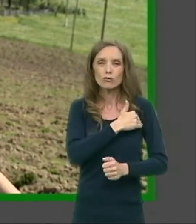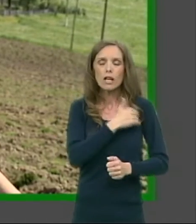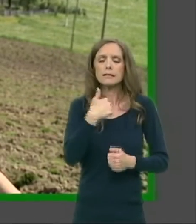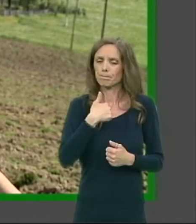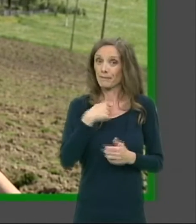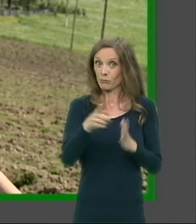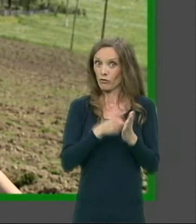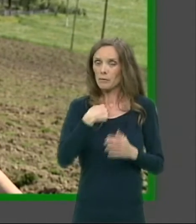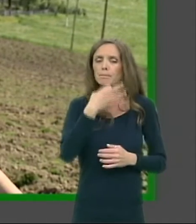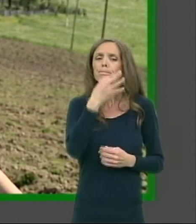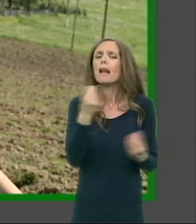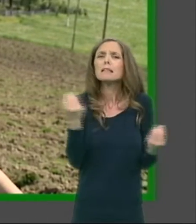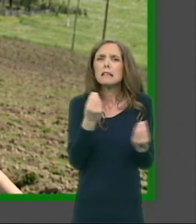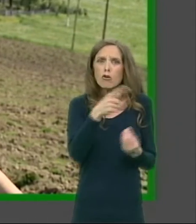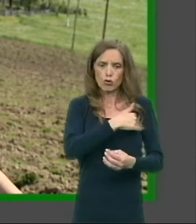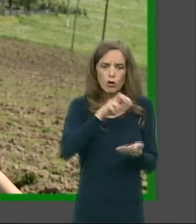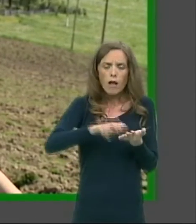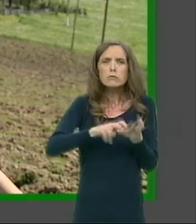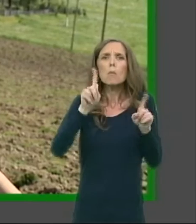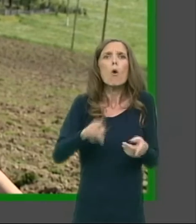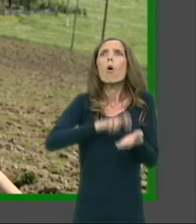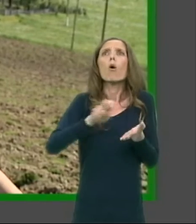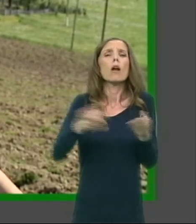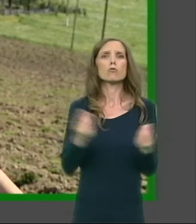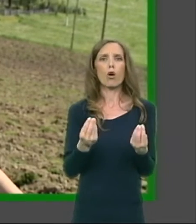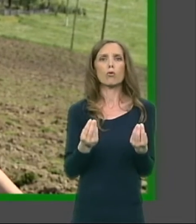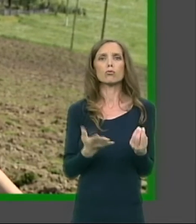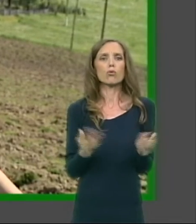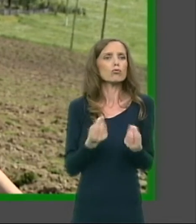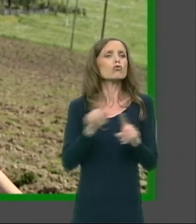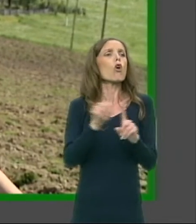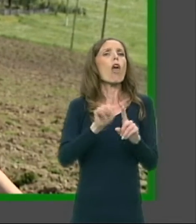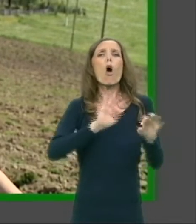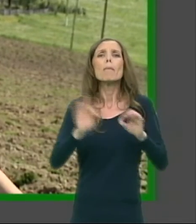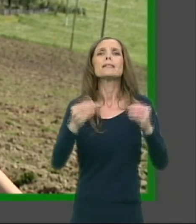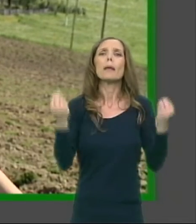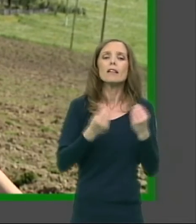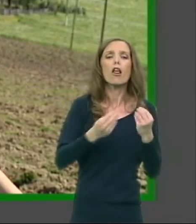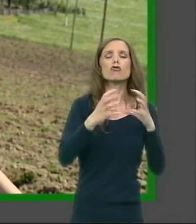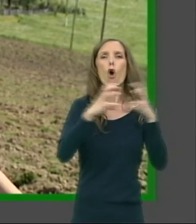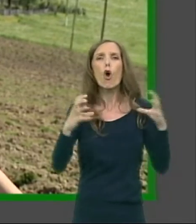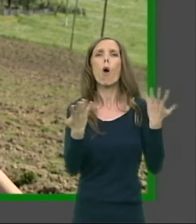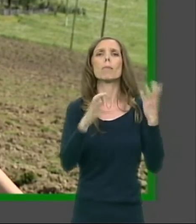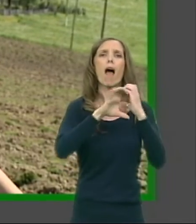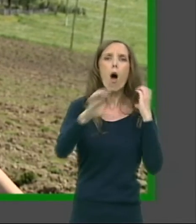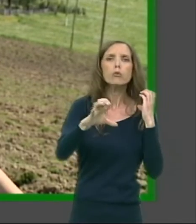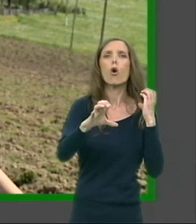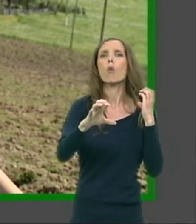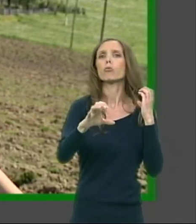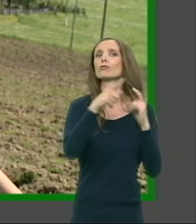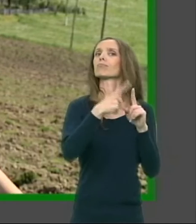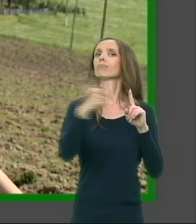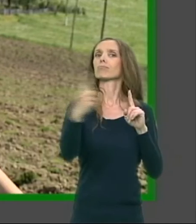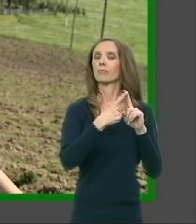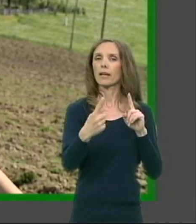đaci pešaci moraju da pešače, zašto prosto ne postoji neki kombi ili neki autobus koji bi ih prevezao. A tada je